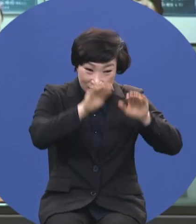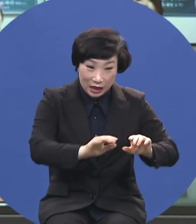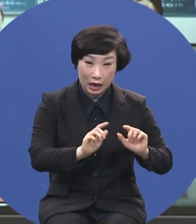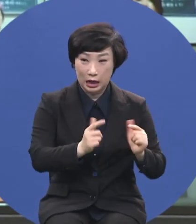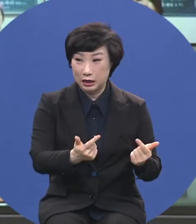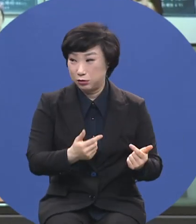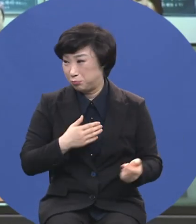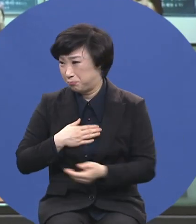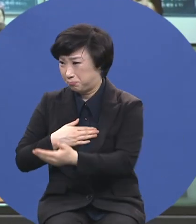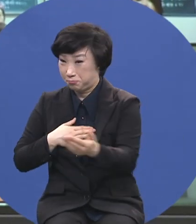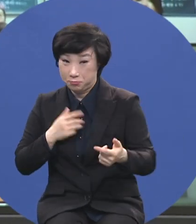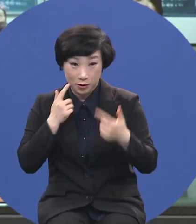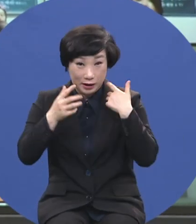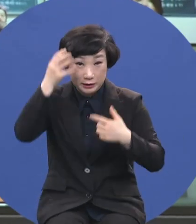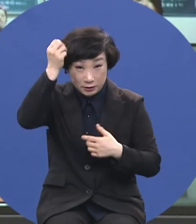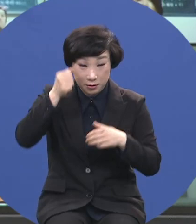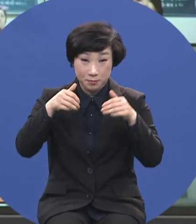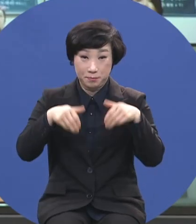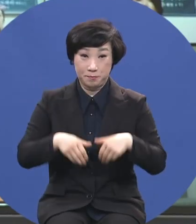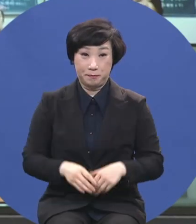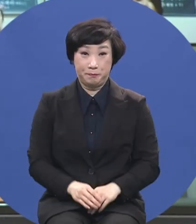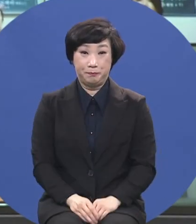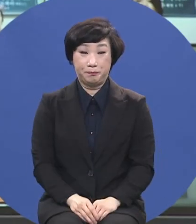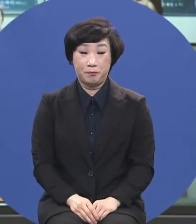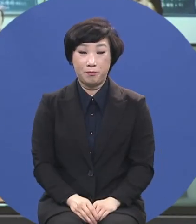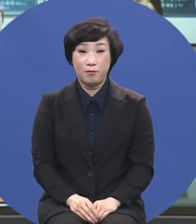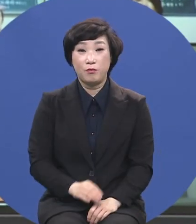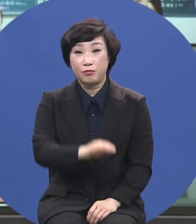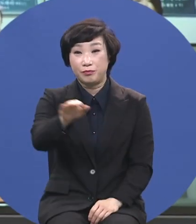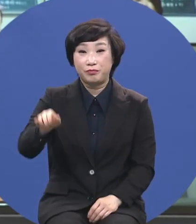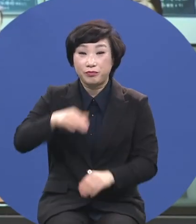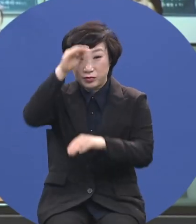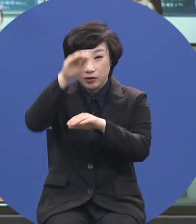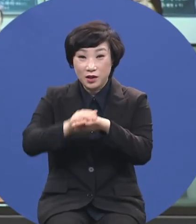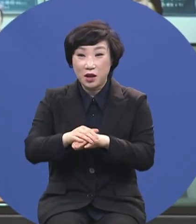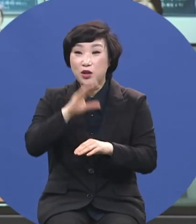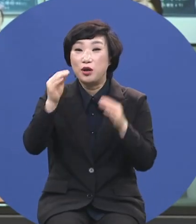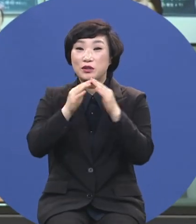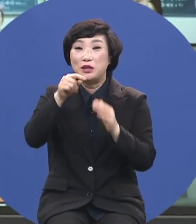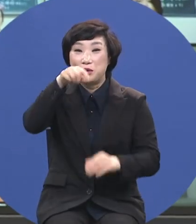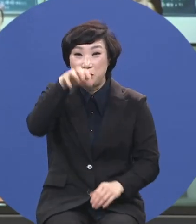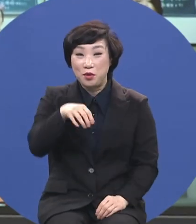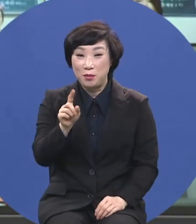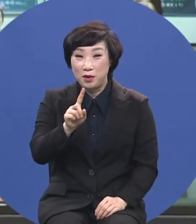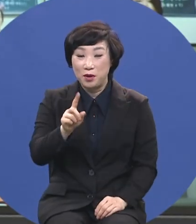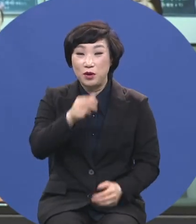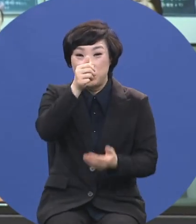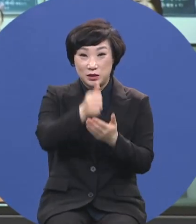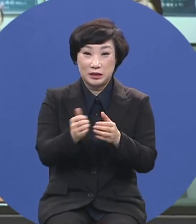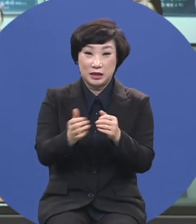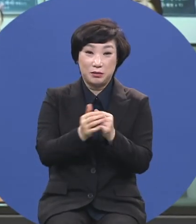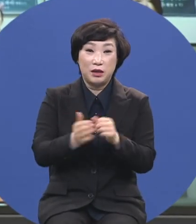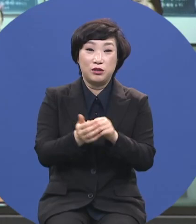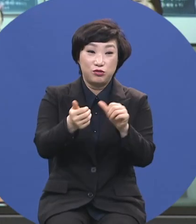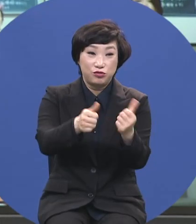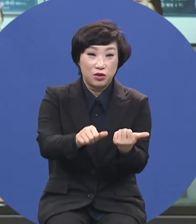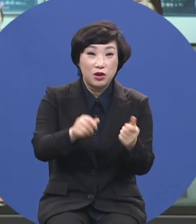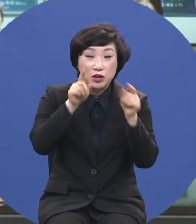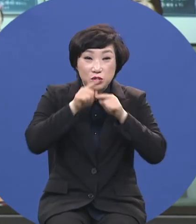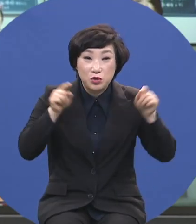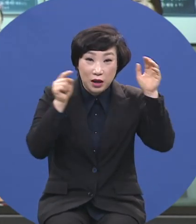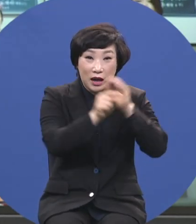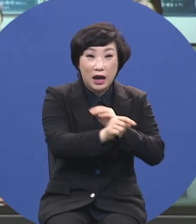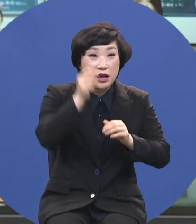아님을 더 깊이 명심해야 합니다. 우리가 예배하는 성전은 죄로 죽어 지옥 갈